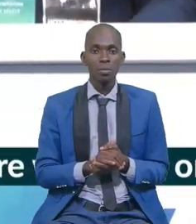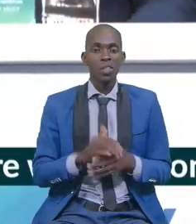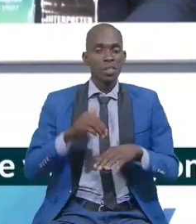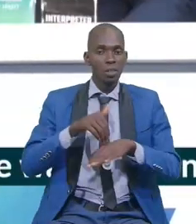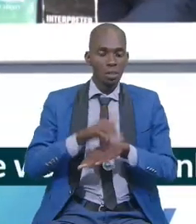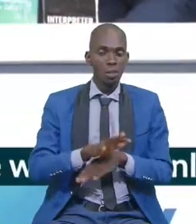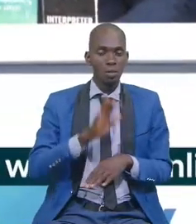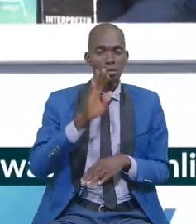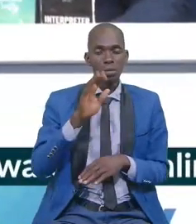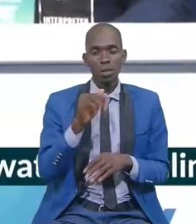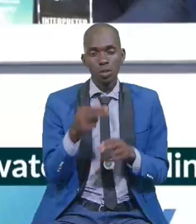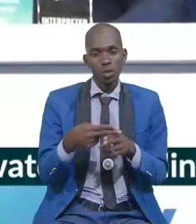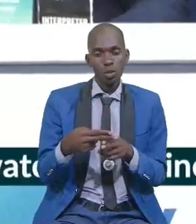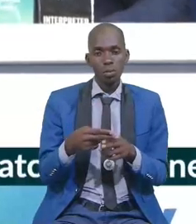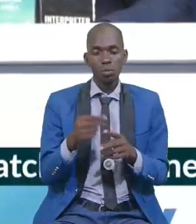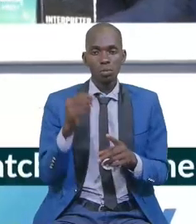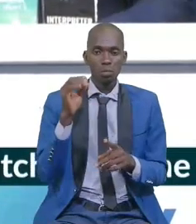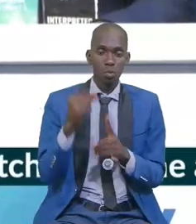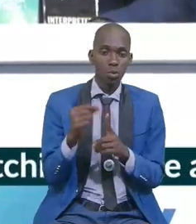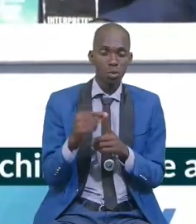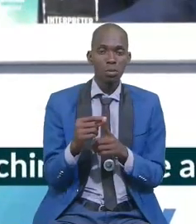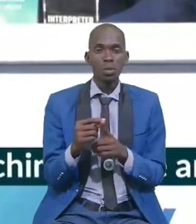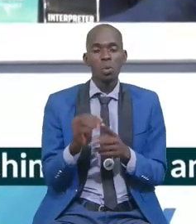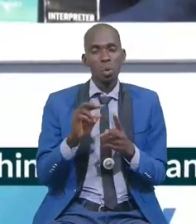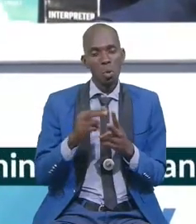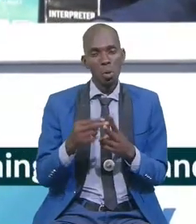Envoyez vos SMS ou WhatsApp